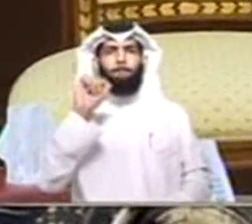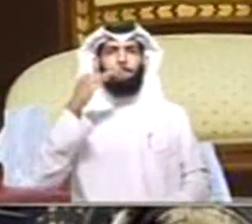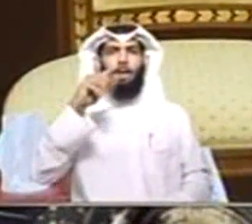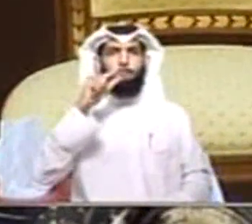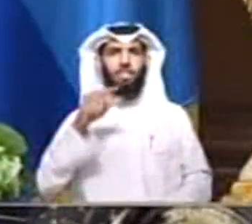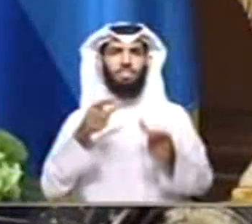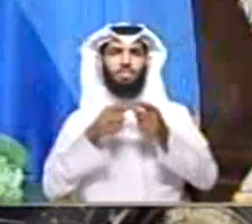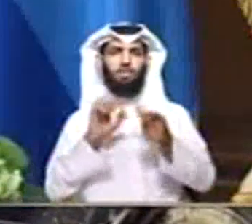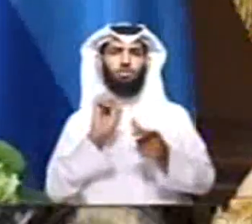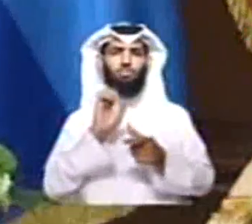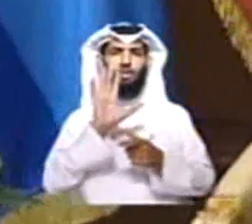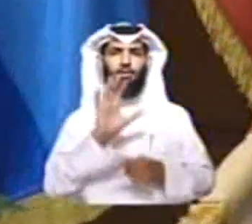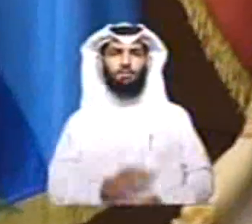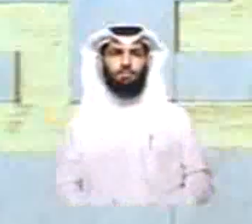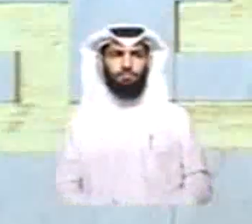المبارك الصباح.